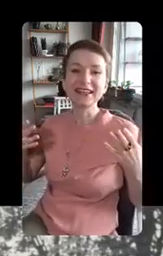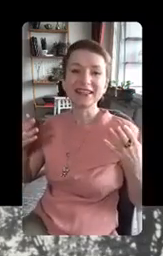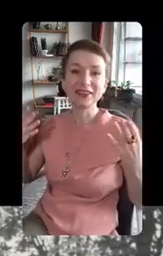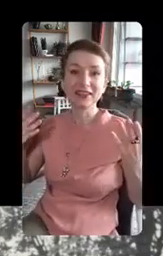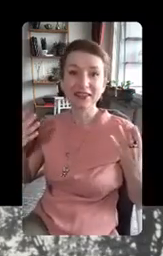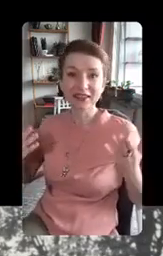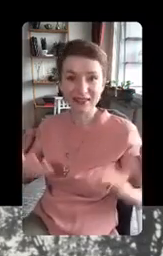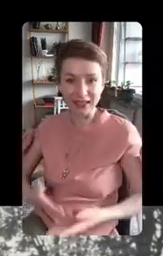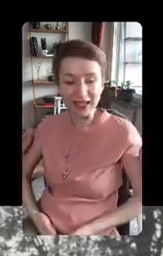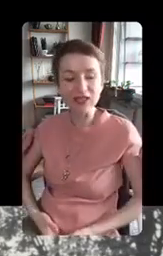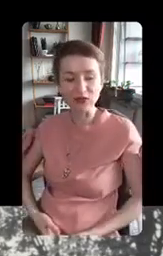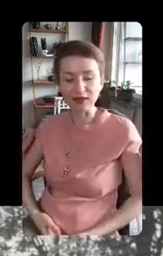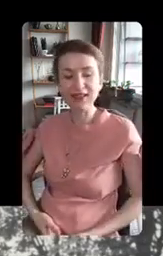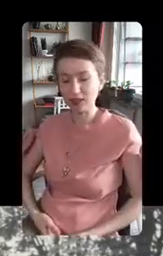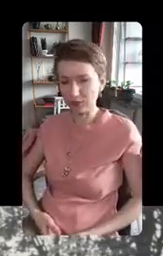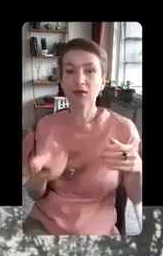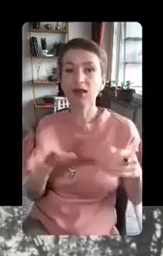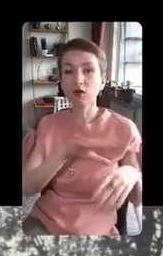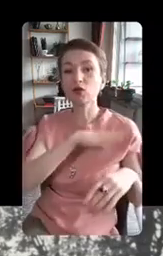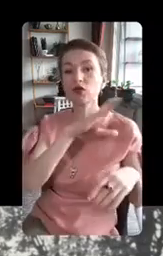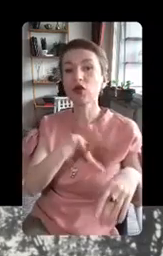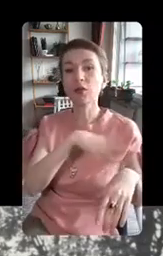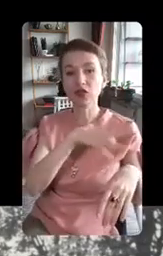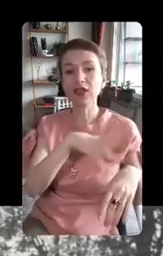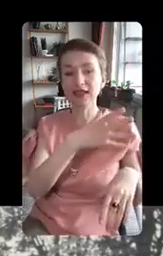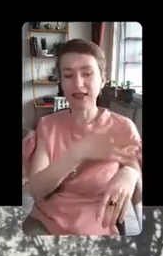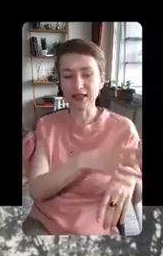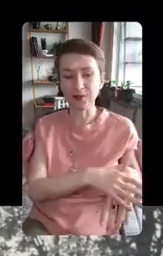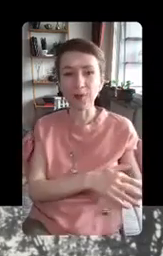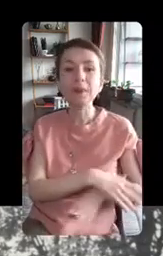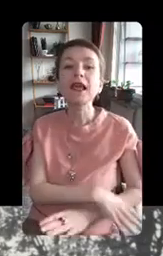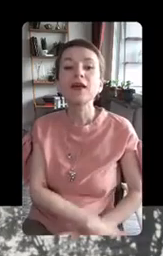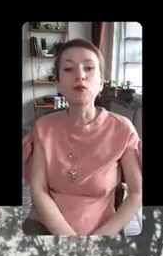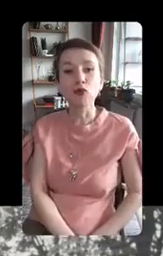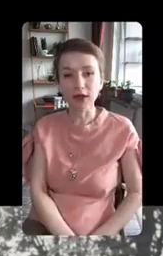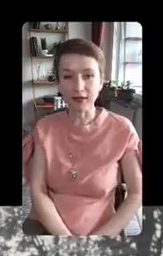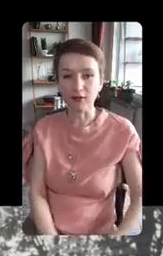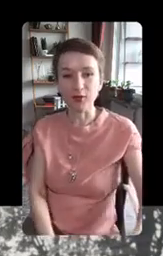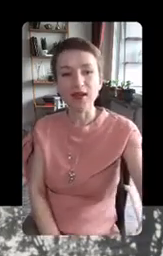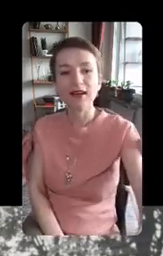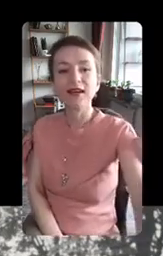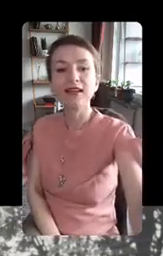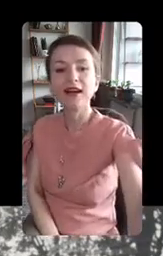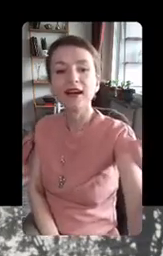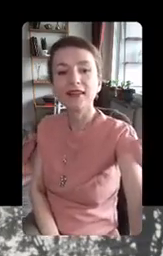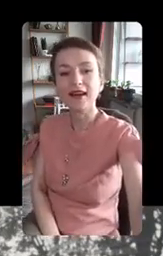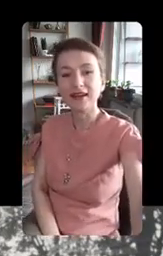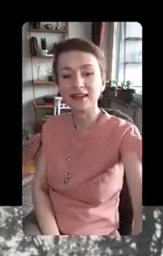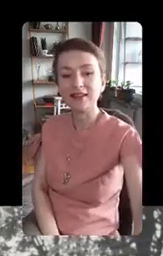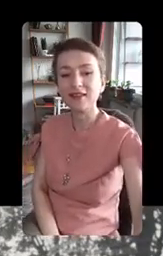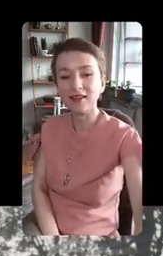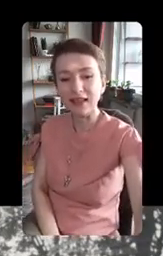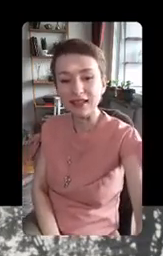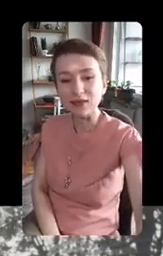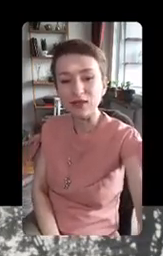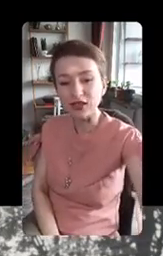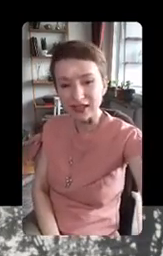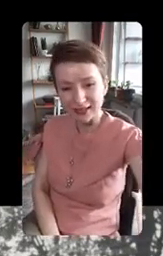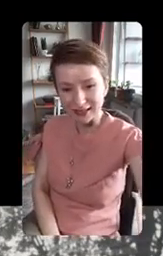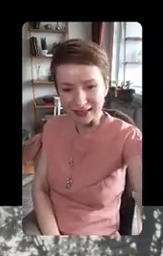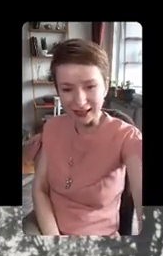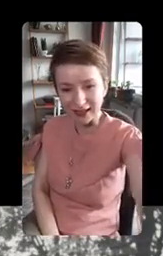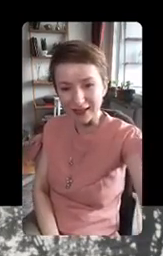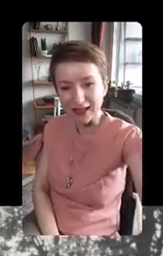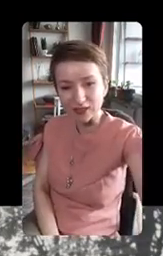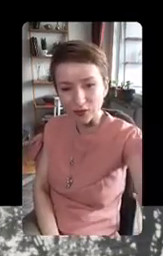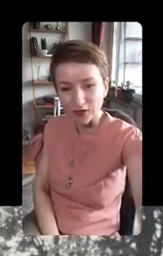И Эльзе удавалось комбинировать, а вокруг нее копошились дети. Более того, когда она рисовала